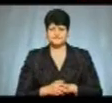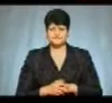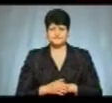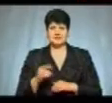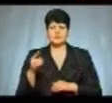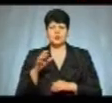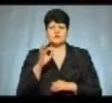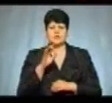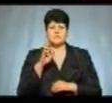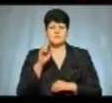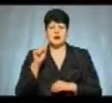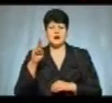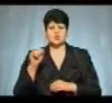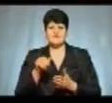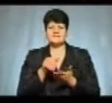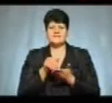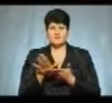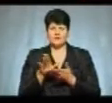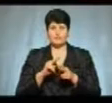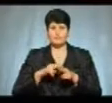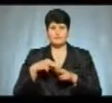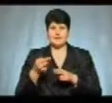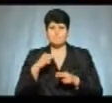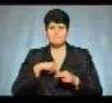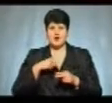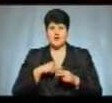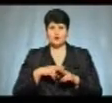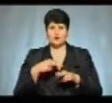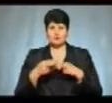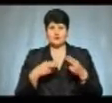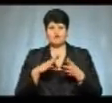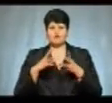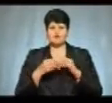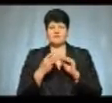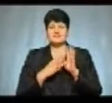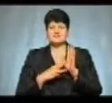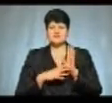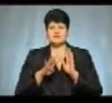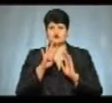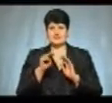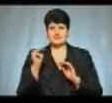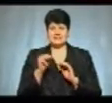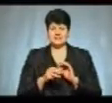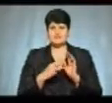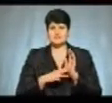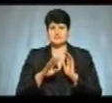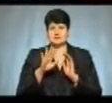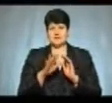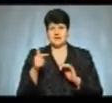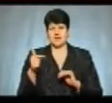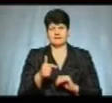Олександру Башті Тернопільський суд відмовив у відшкодуванні моральної компенсації у сумі 84 тисячі 985